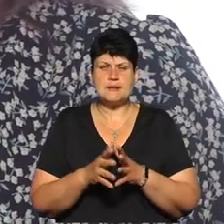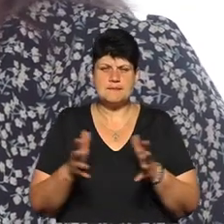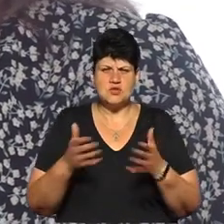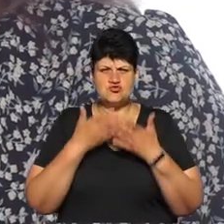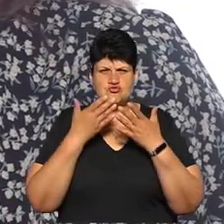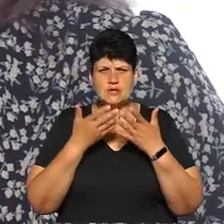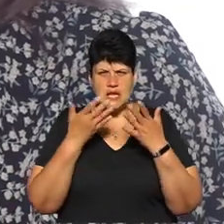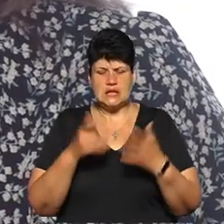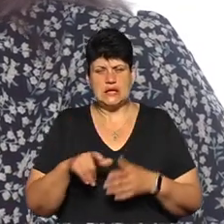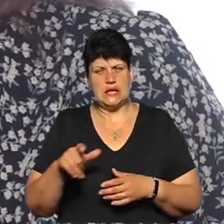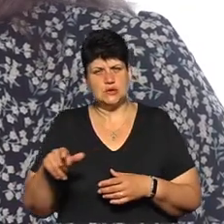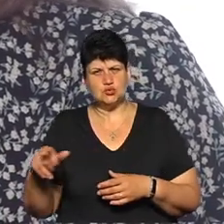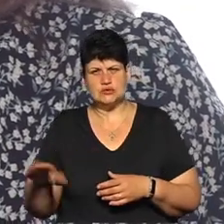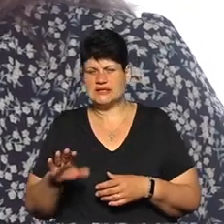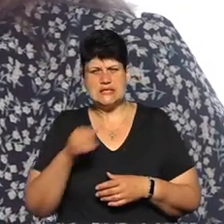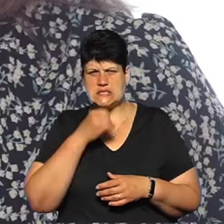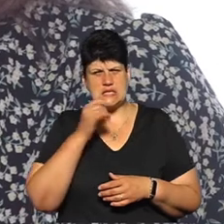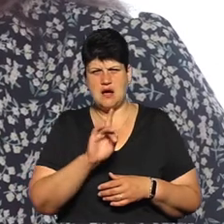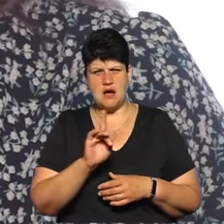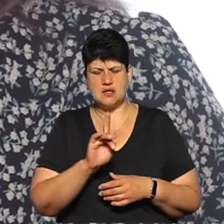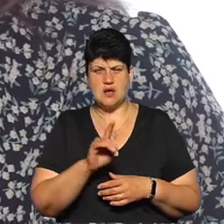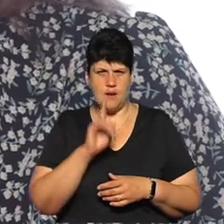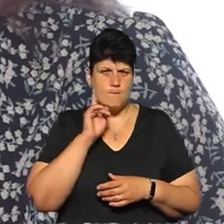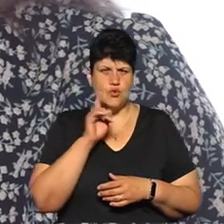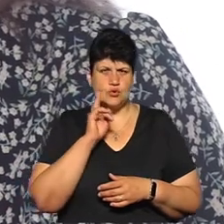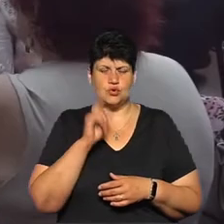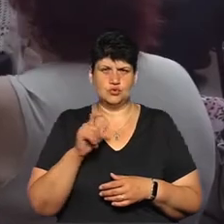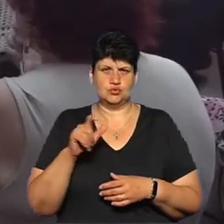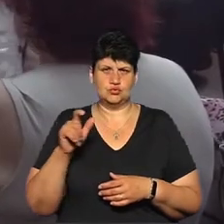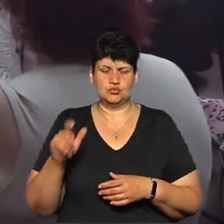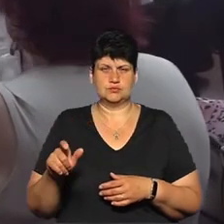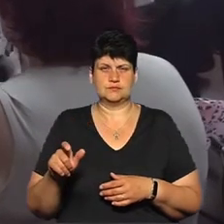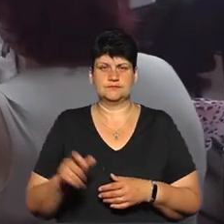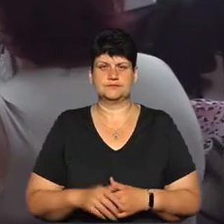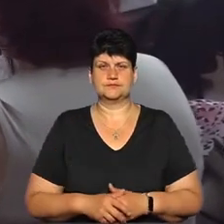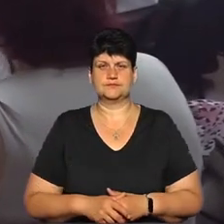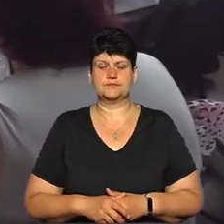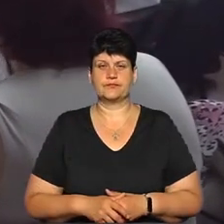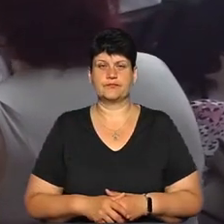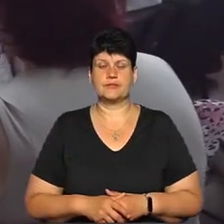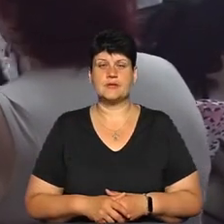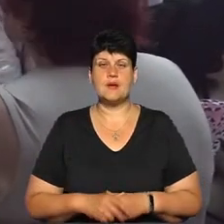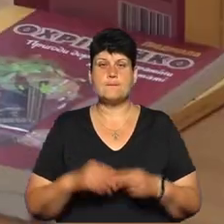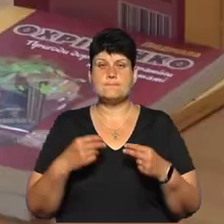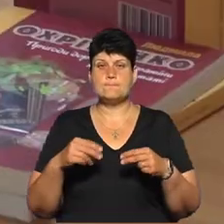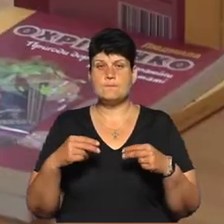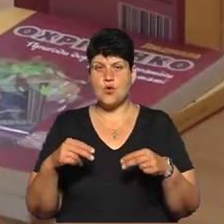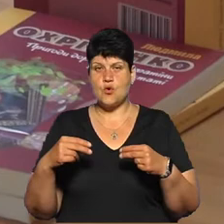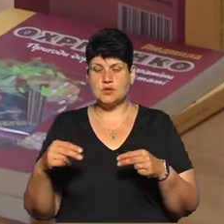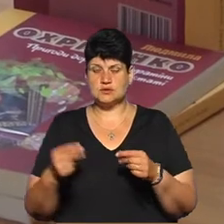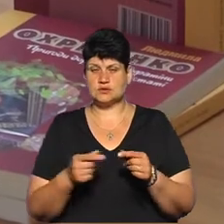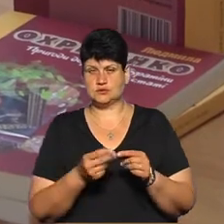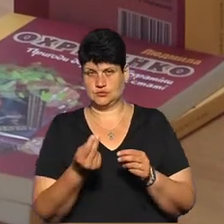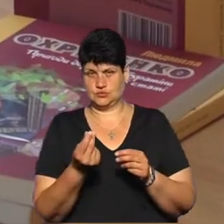і не тільки старші, але і такі молоді до 40 років. Гроші з продажу книг, які продала впродовж місяця,